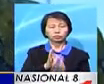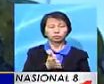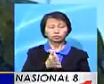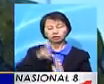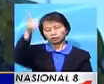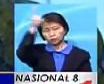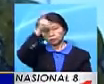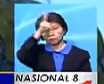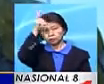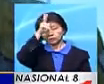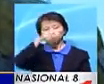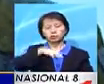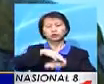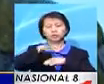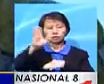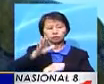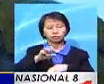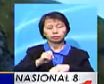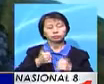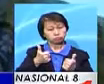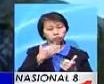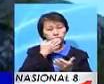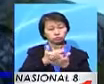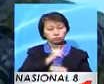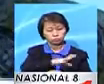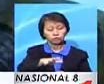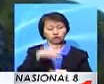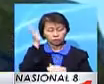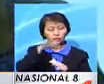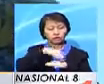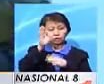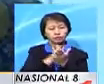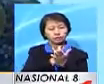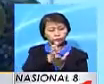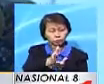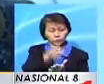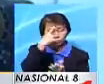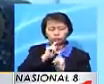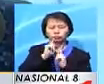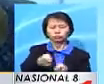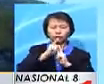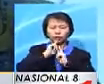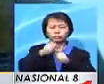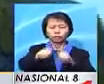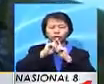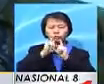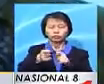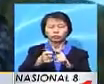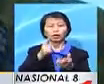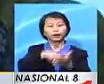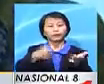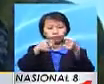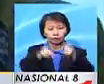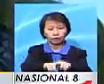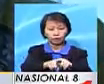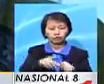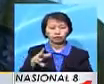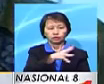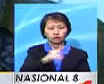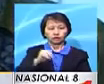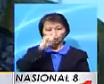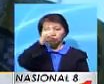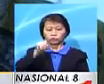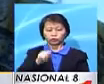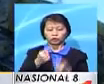lebih efektif dan juga lebih transparan untuk menjawab soalan-soalan yang berlaku, dan soalan-soalan